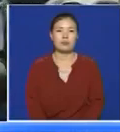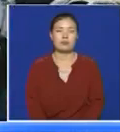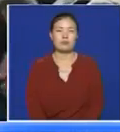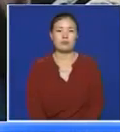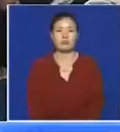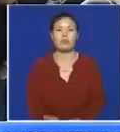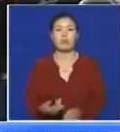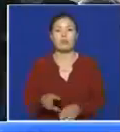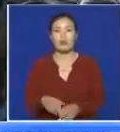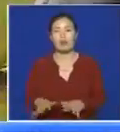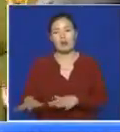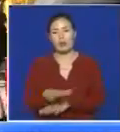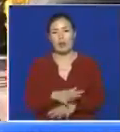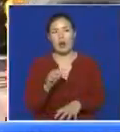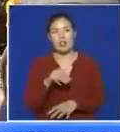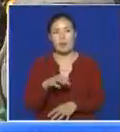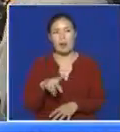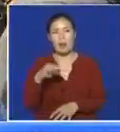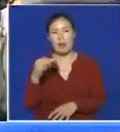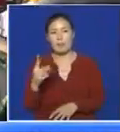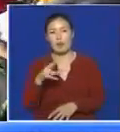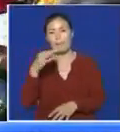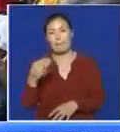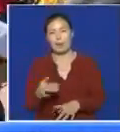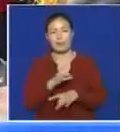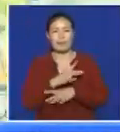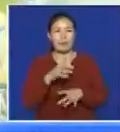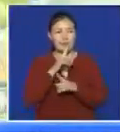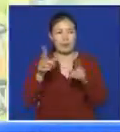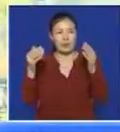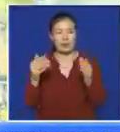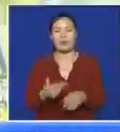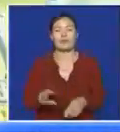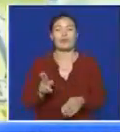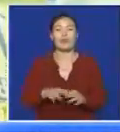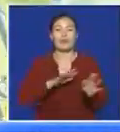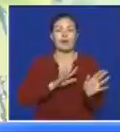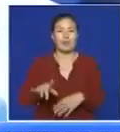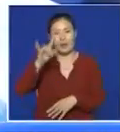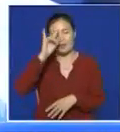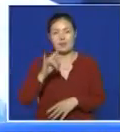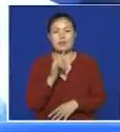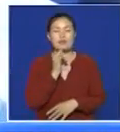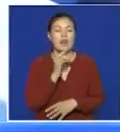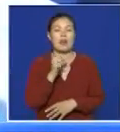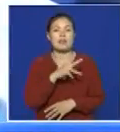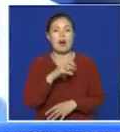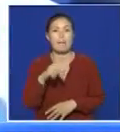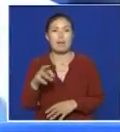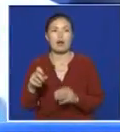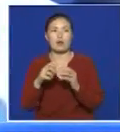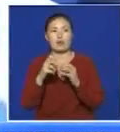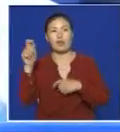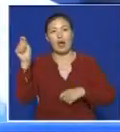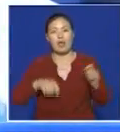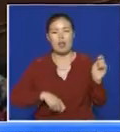Шешен ұлтының өкілі Джамалайл Элимханов үшін 1 мамыр ерекше мереке. Белсенді жас жуырда өткен Қазақстан халқы ассамблеясының 27-ші